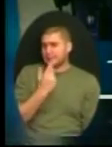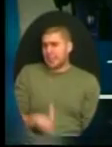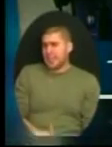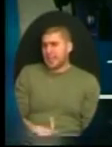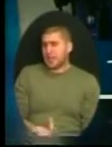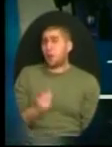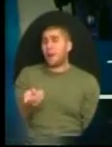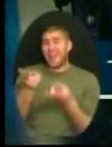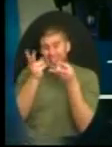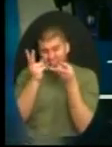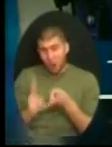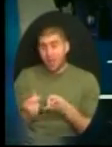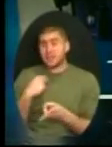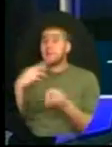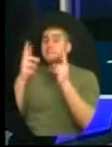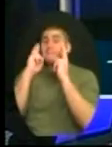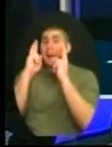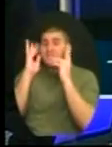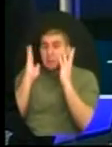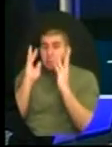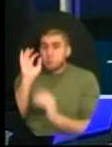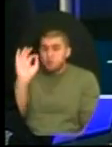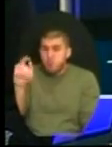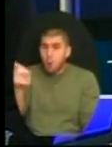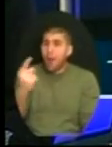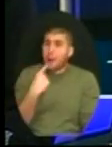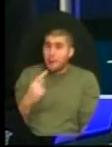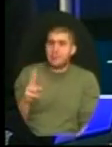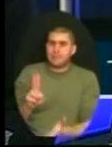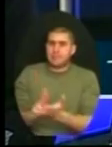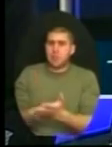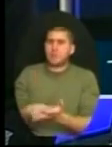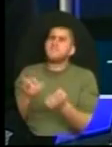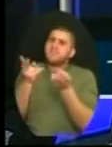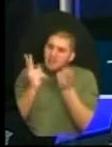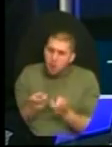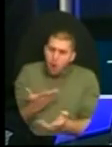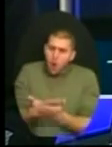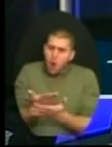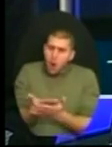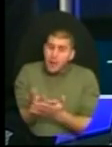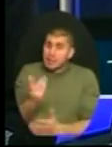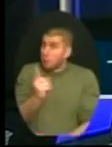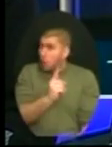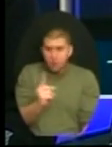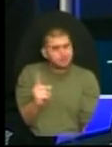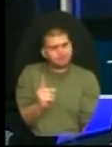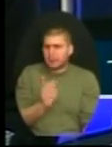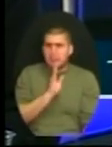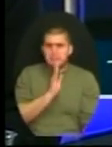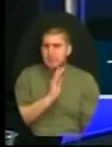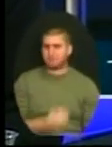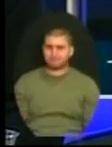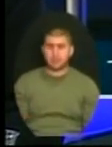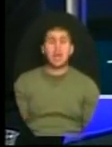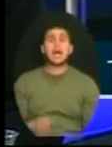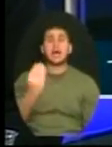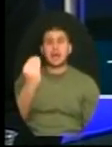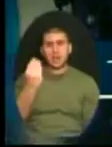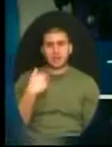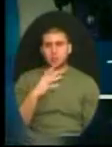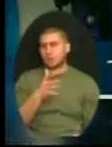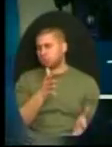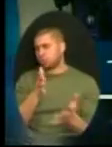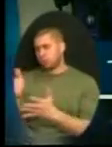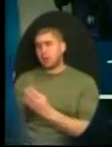זה לא רציני, והוא יכול, אני מקווה מאוד בשבילו שמה שהוא אמר זה נכון, ואפשר יהיה להוכיח את זה, כי אם לא זה... אוקיי, שנייה, גם אנחנו